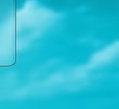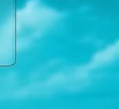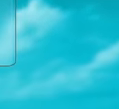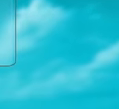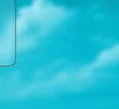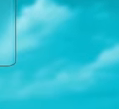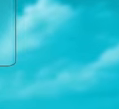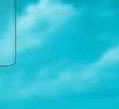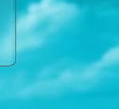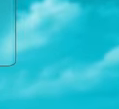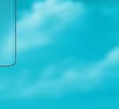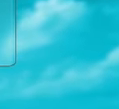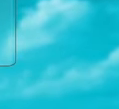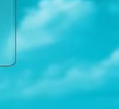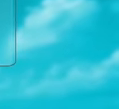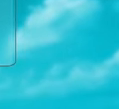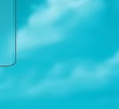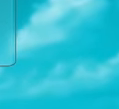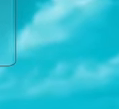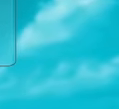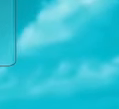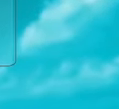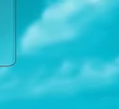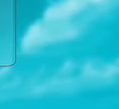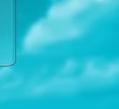В Кызылорде днем плюс 5, ночью минус 7.